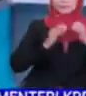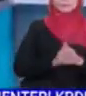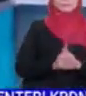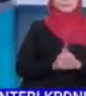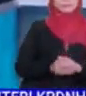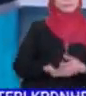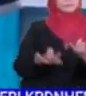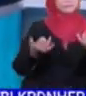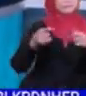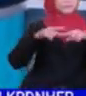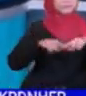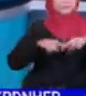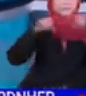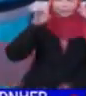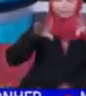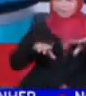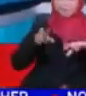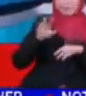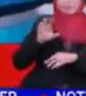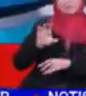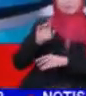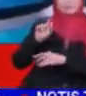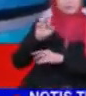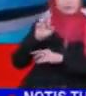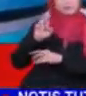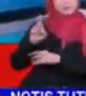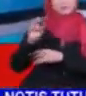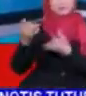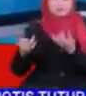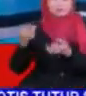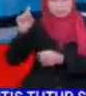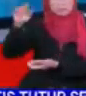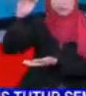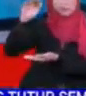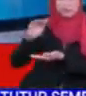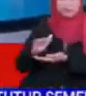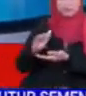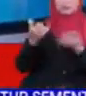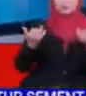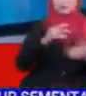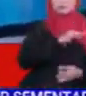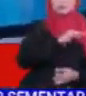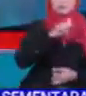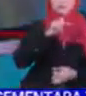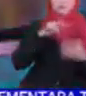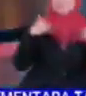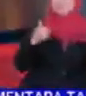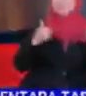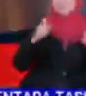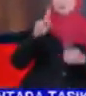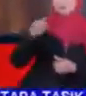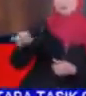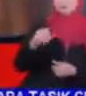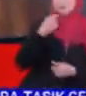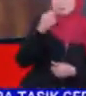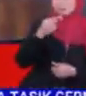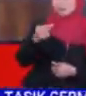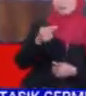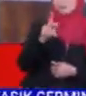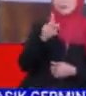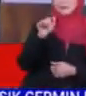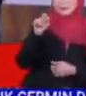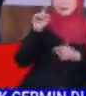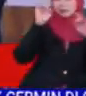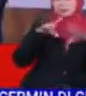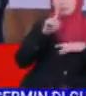Kebergantungan kepada ujian RT-PCR COVID-19 perlu dikurangkan. Menteri Kesihatan Khairi Jamaluddin berkata, penggunaan kit